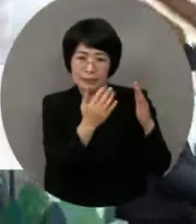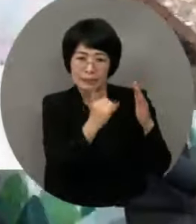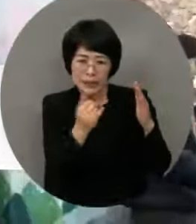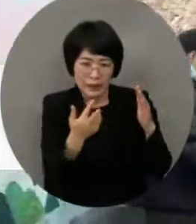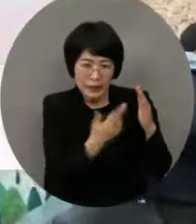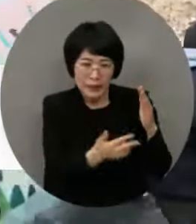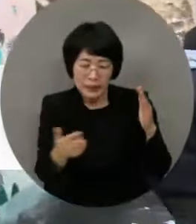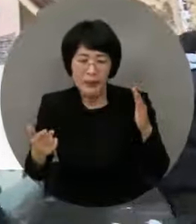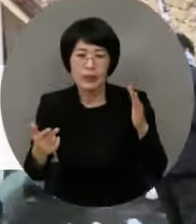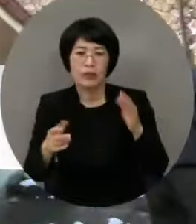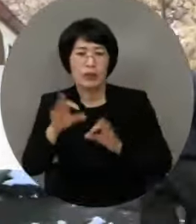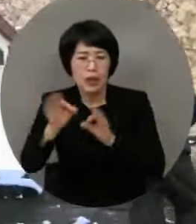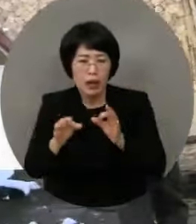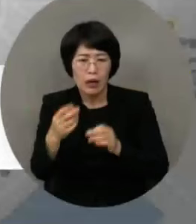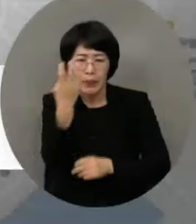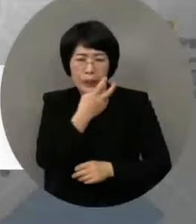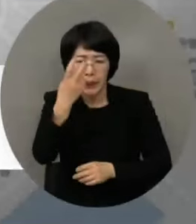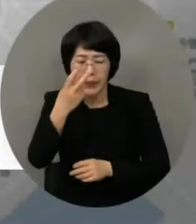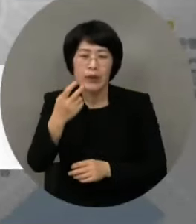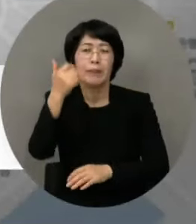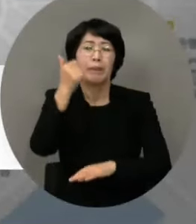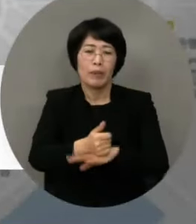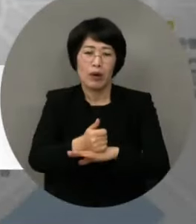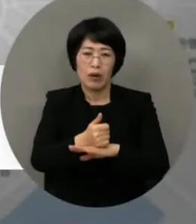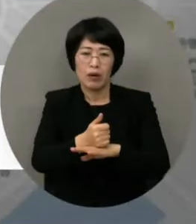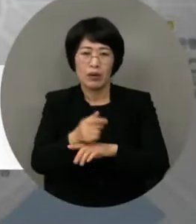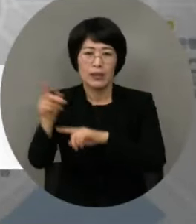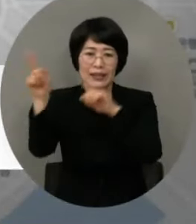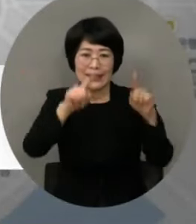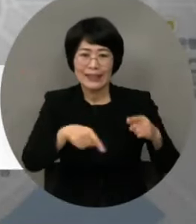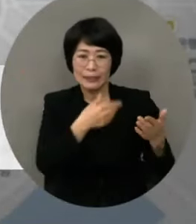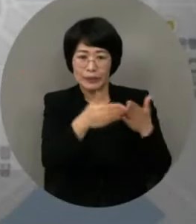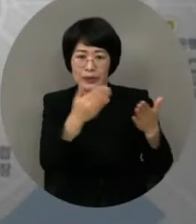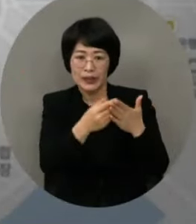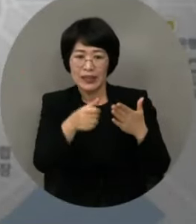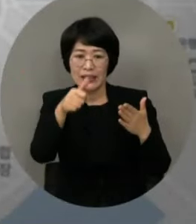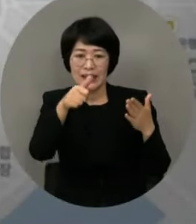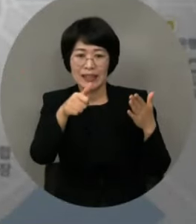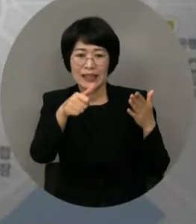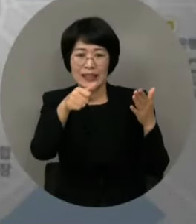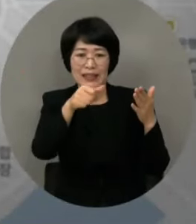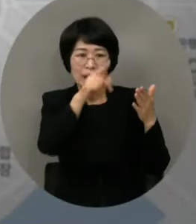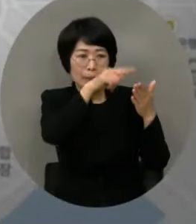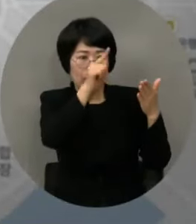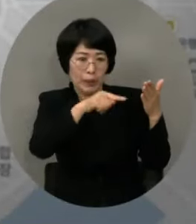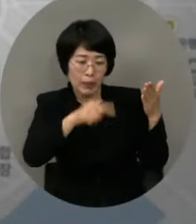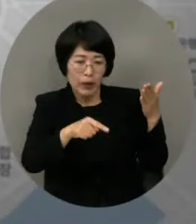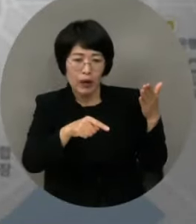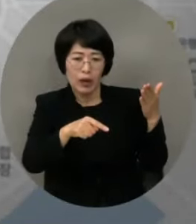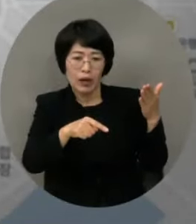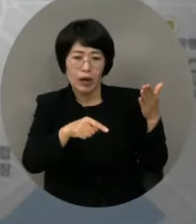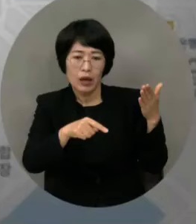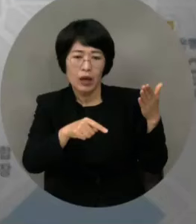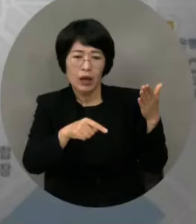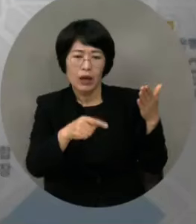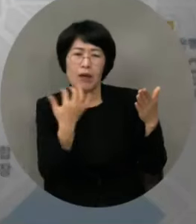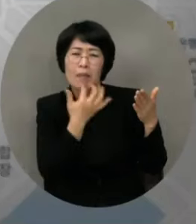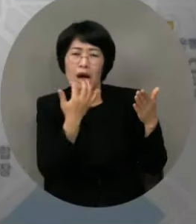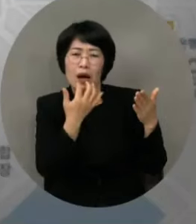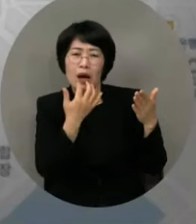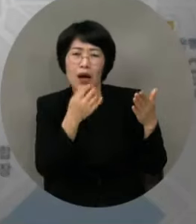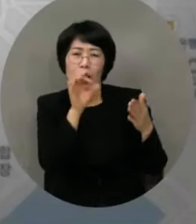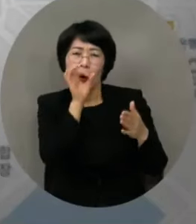둘러보고 전수조사한 결과를 지도 위에 점으로 표시해봤습니다. 동네 전체가